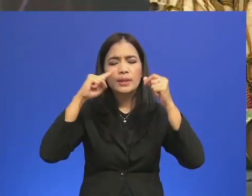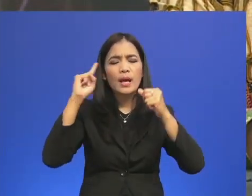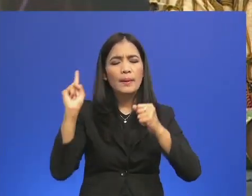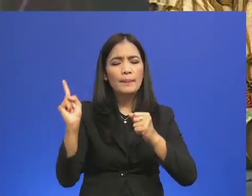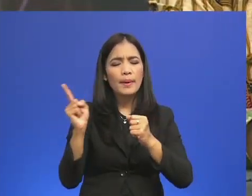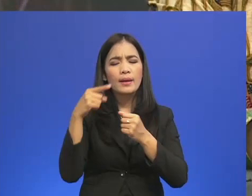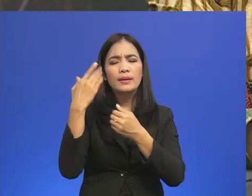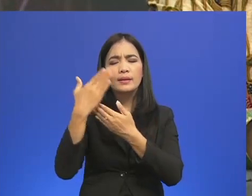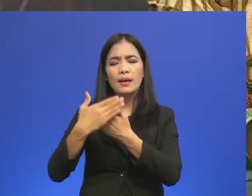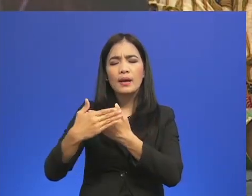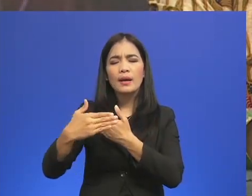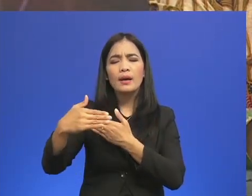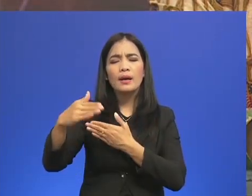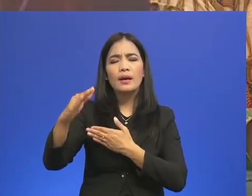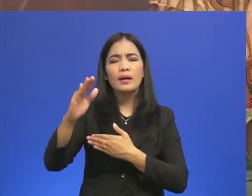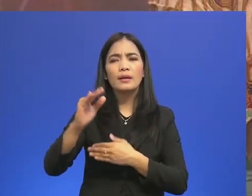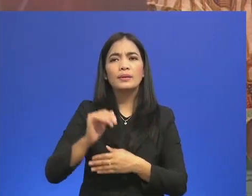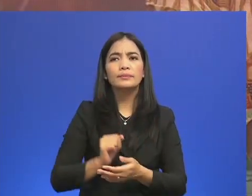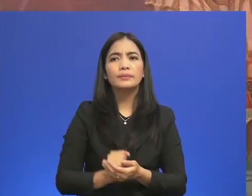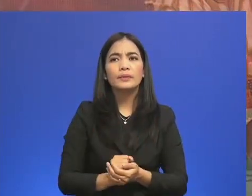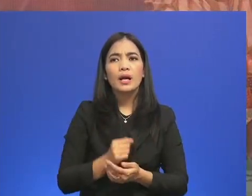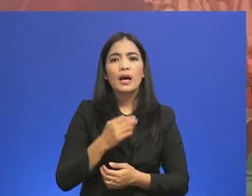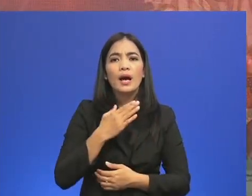menutup selamanya,